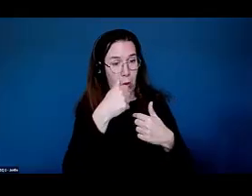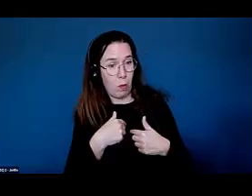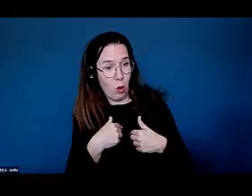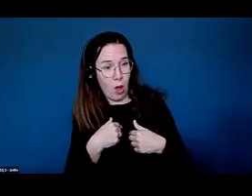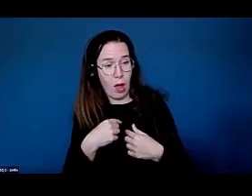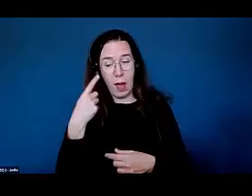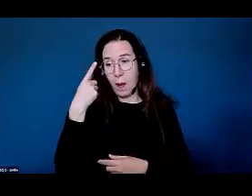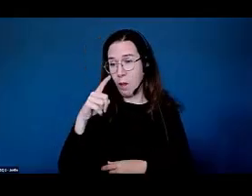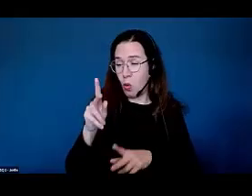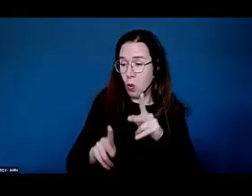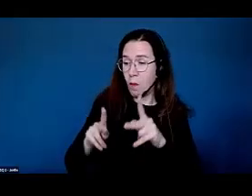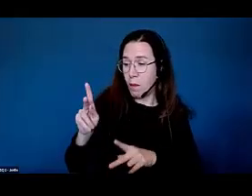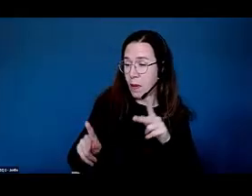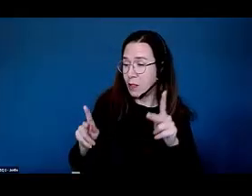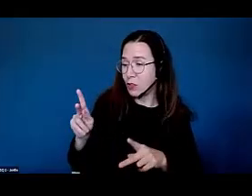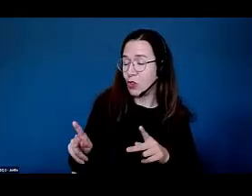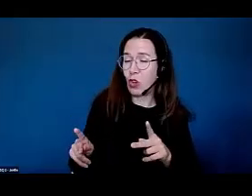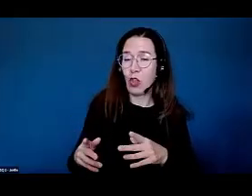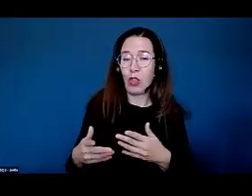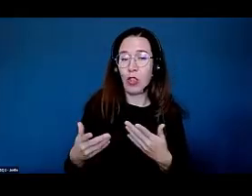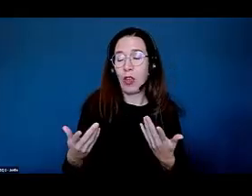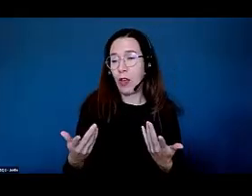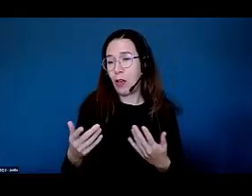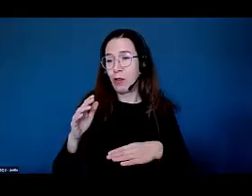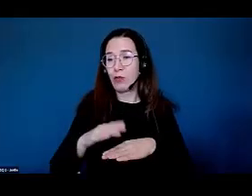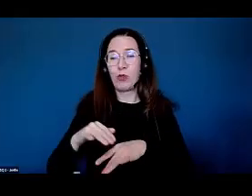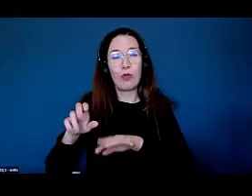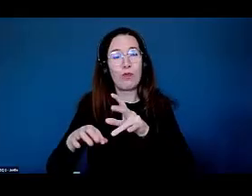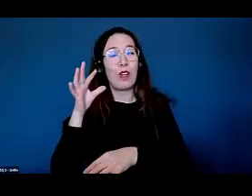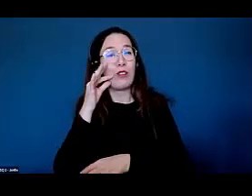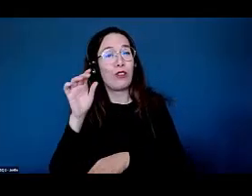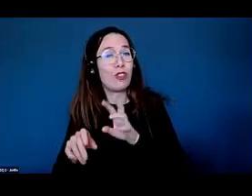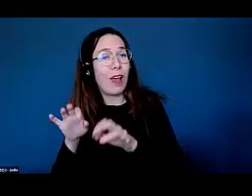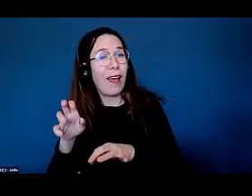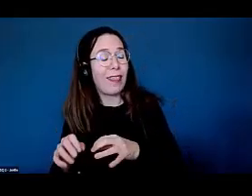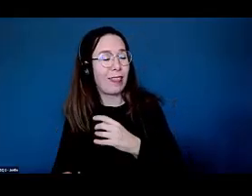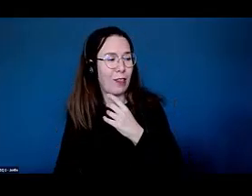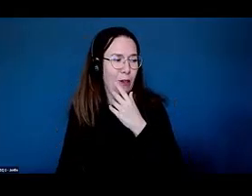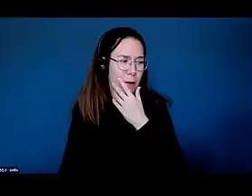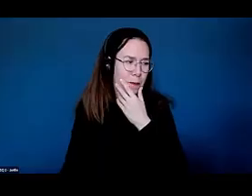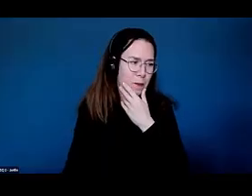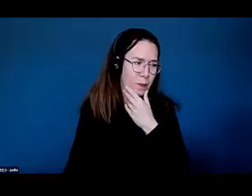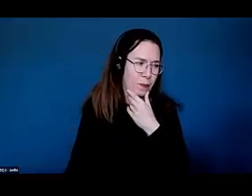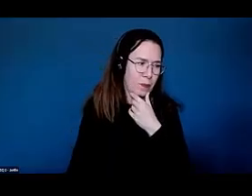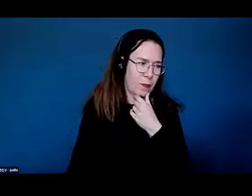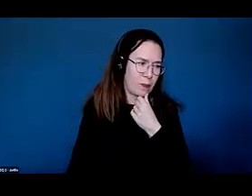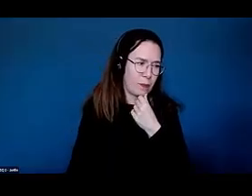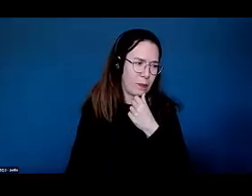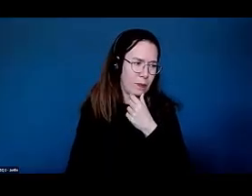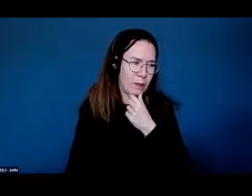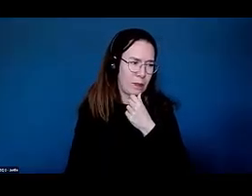pour moi et pour les personnes sur le clavardage.